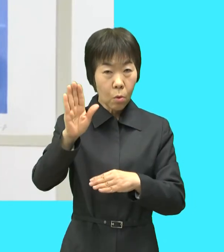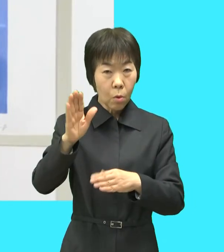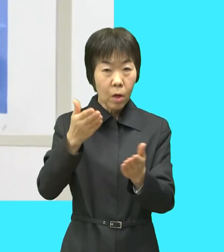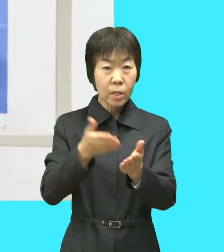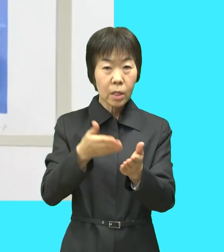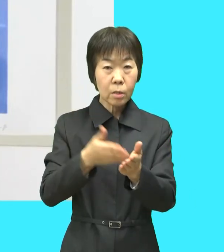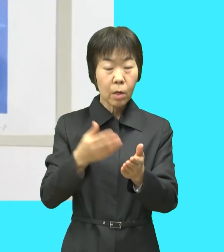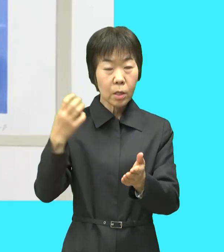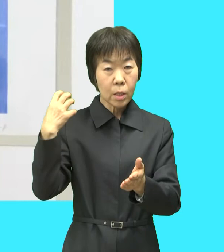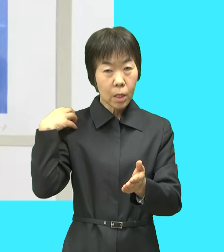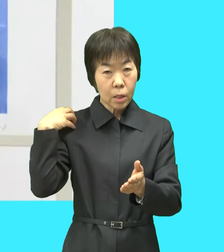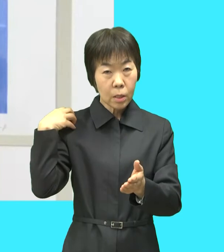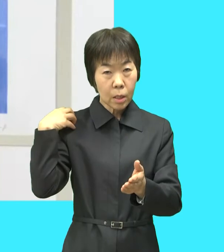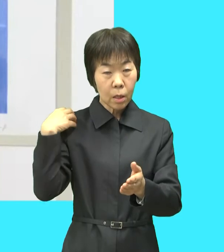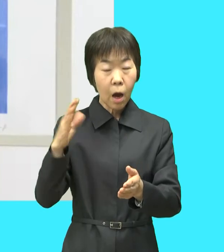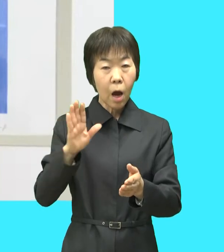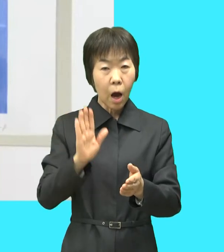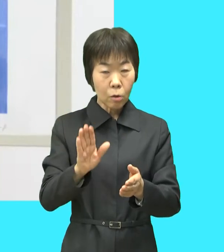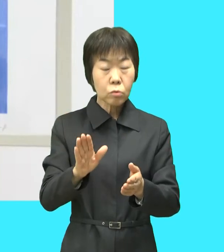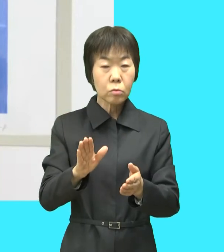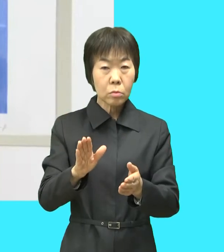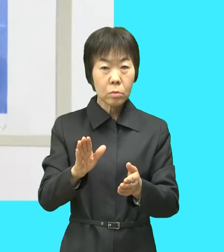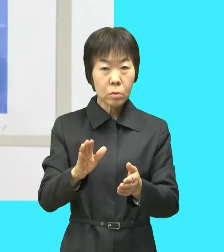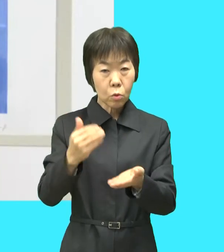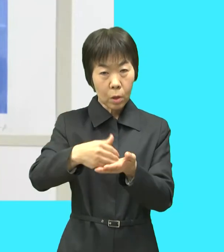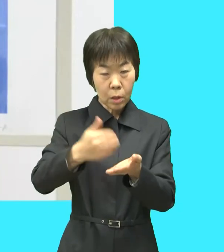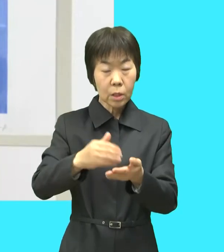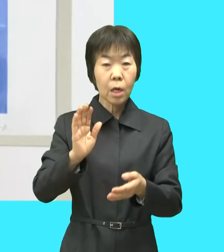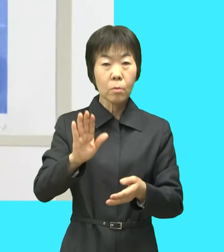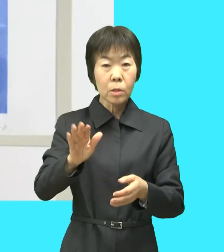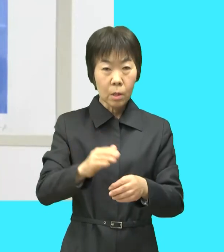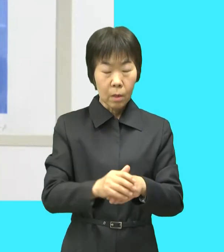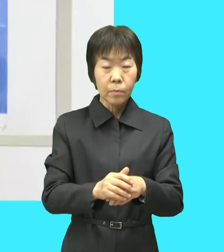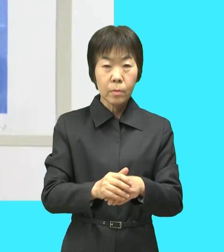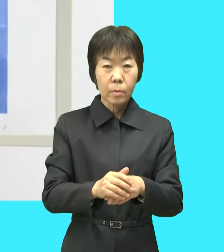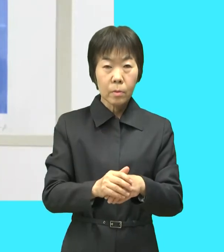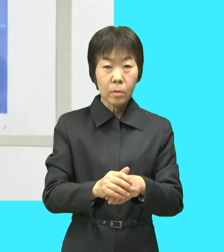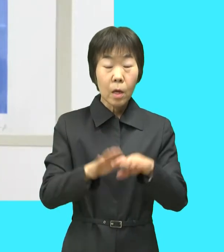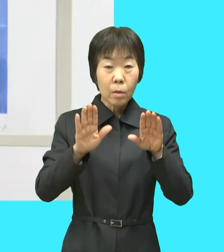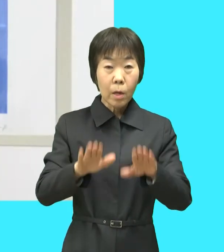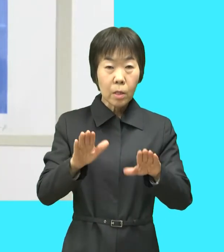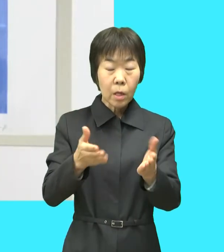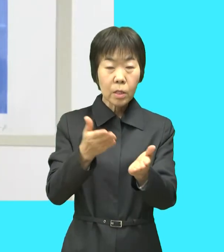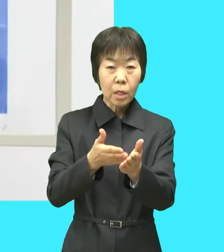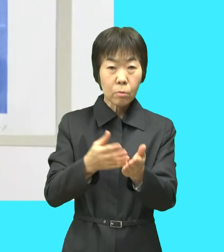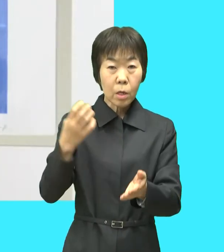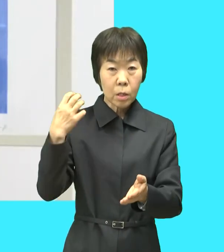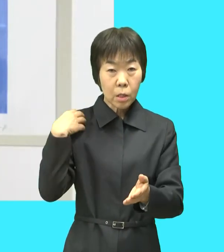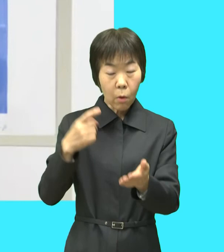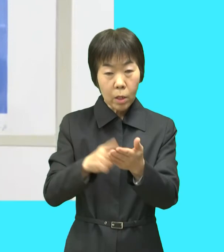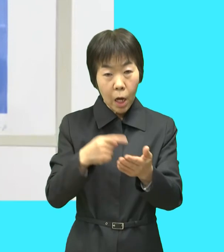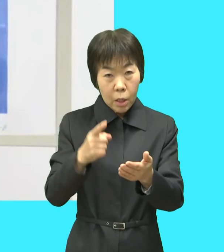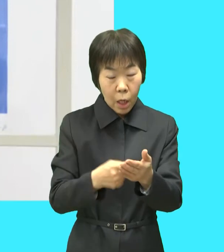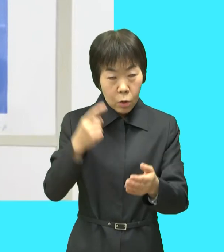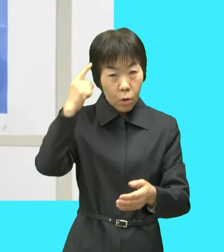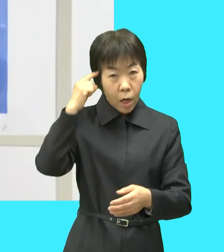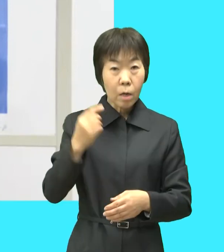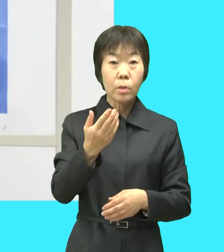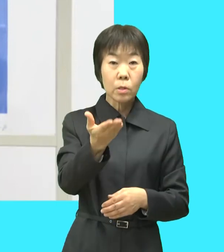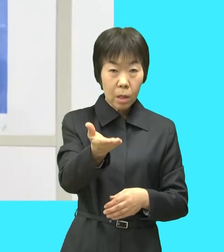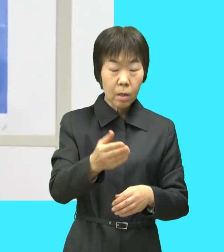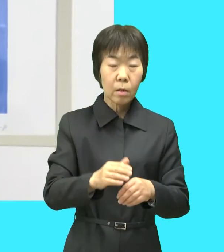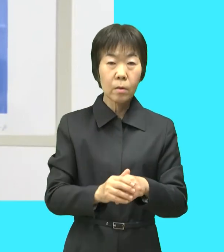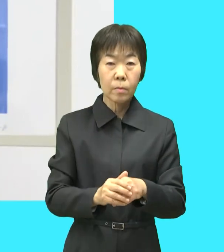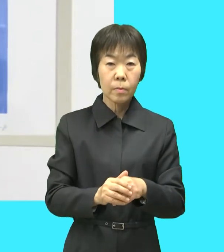説明責任を果たしていく必要があるというようなお話がありましたが、今現時点では説明責任は足りていないとお考え